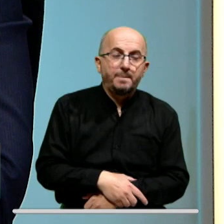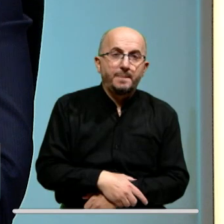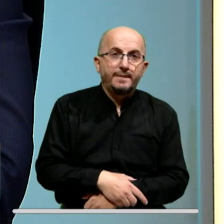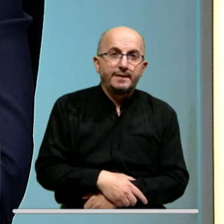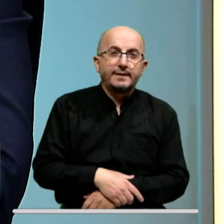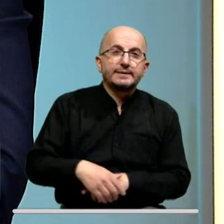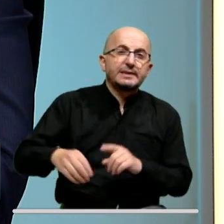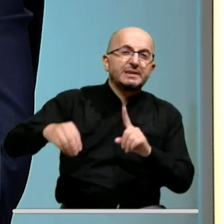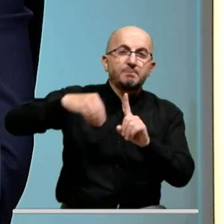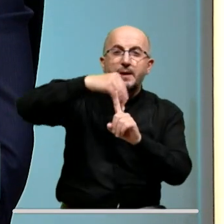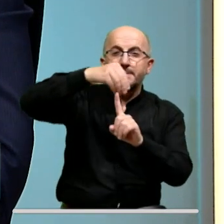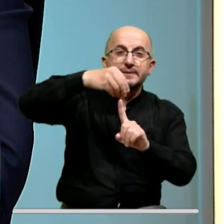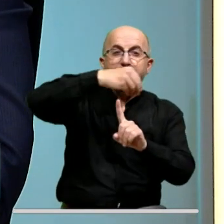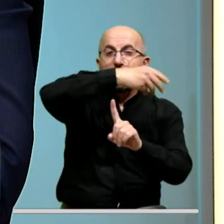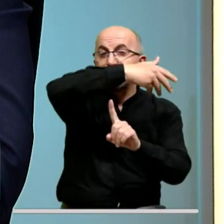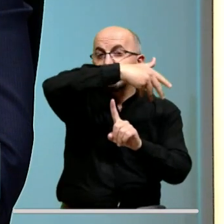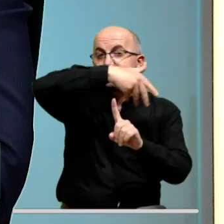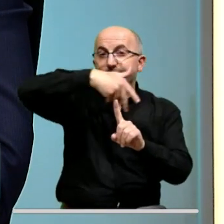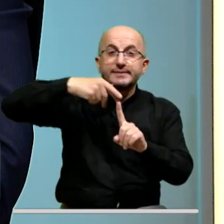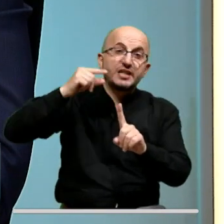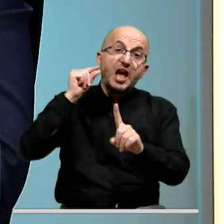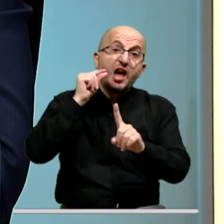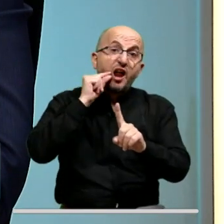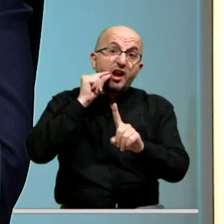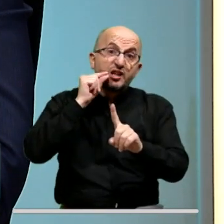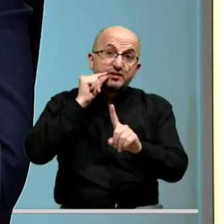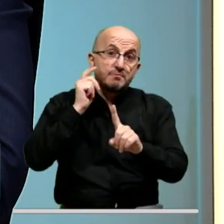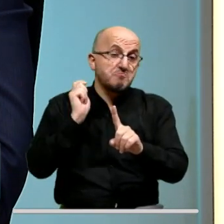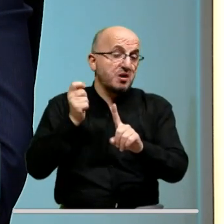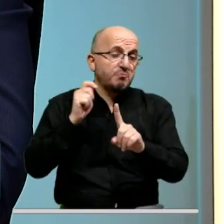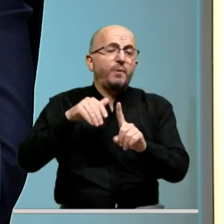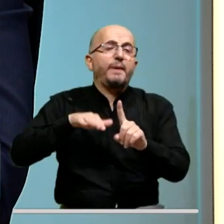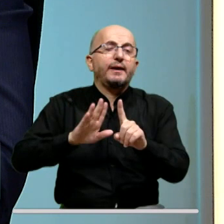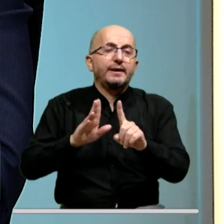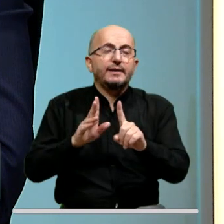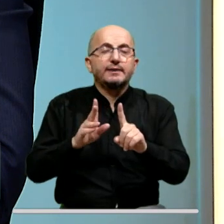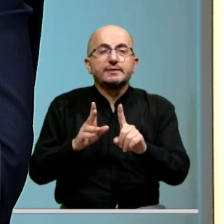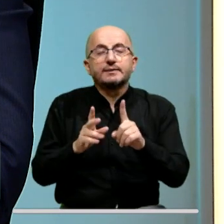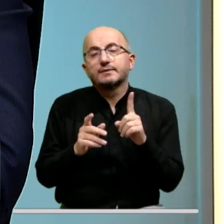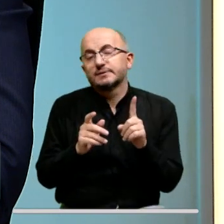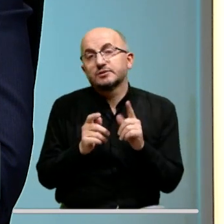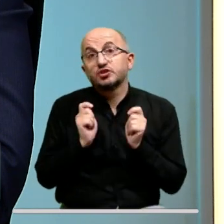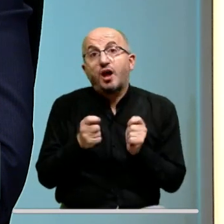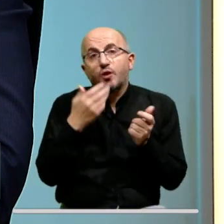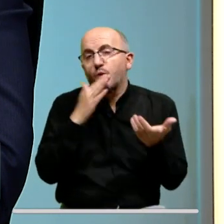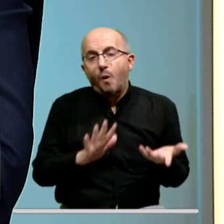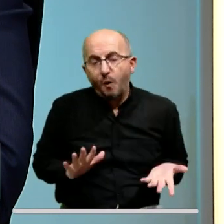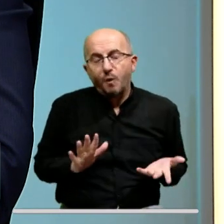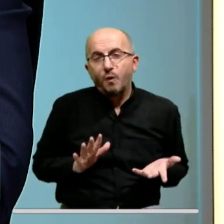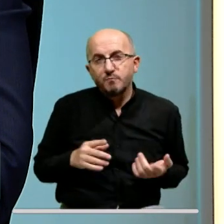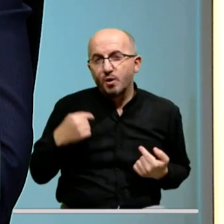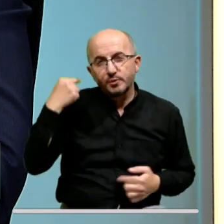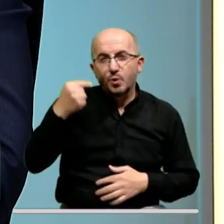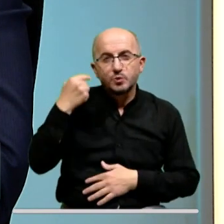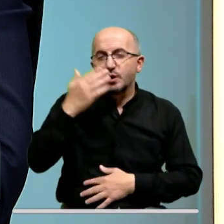illaki cemaatin içerisinde imamın dışında bir tane erkek cemaat bulunmalı diye böyle bir görüş